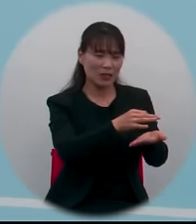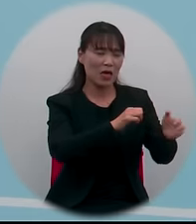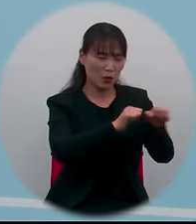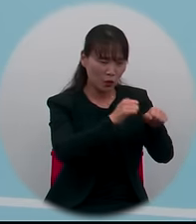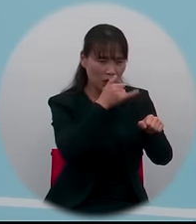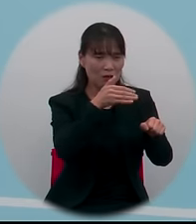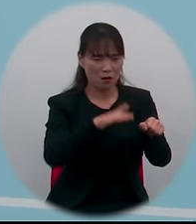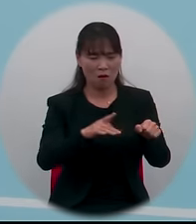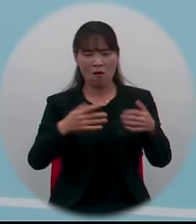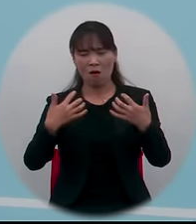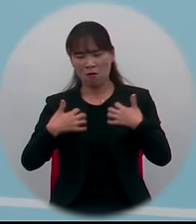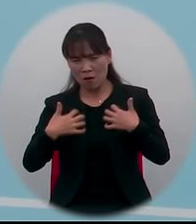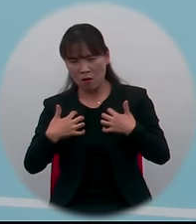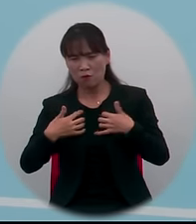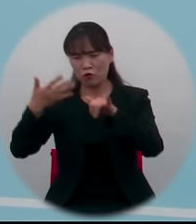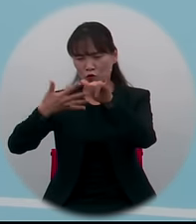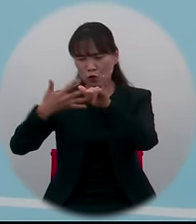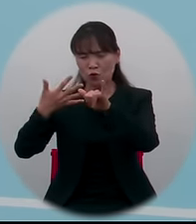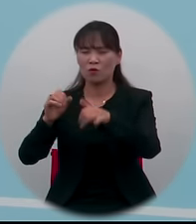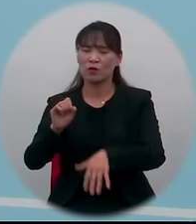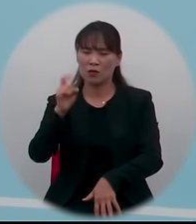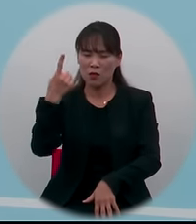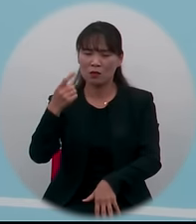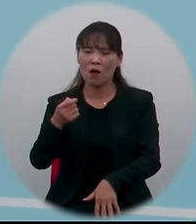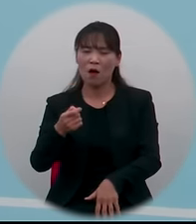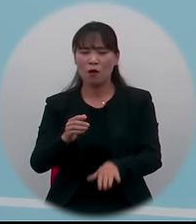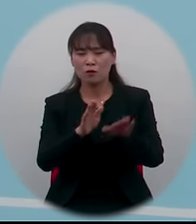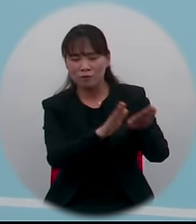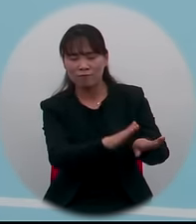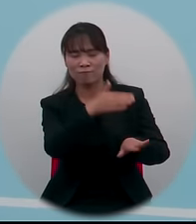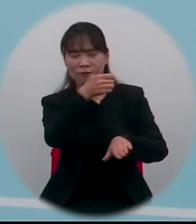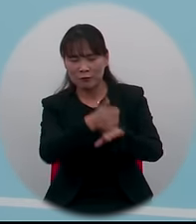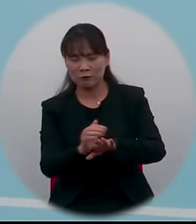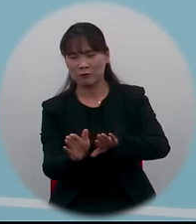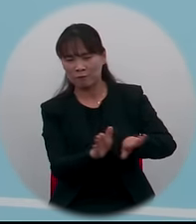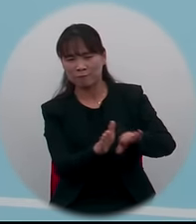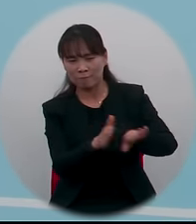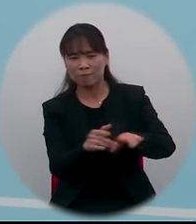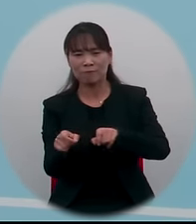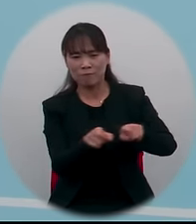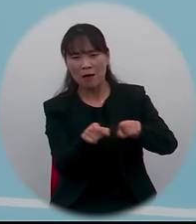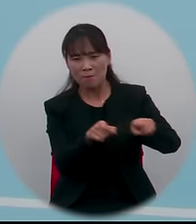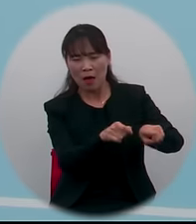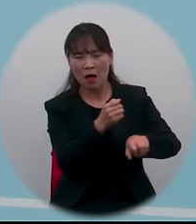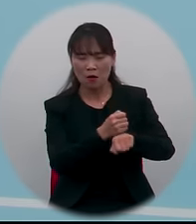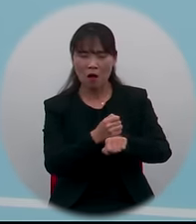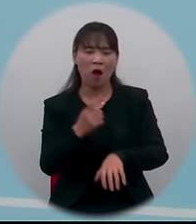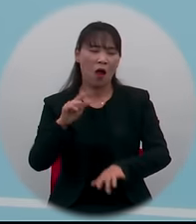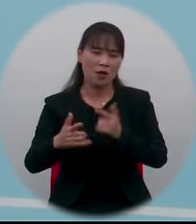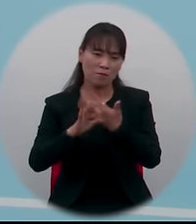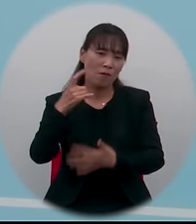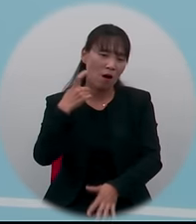스마트폰 게임이나 유튜브 보기 위해서 조금 더 하고 뒤에 해야지 미루거나 아니면 안 하거나 했다고